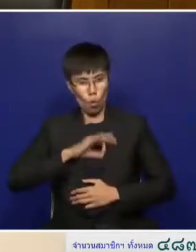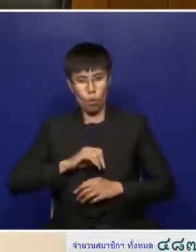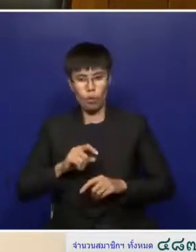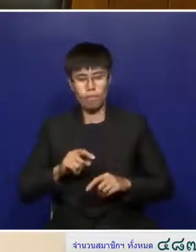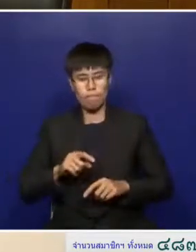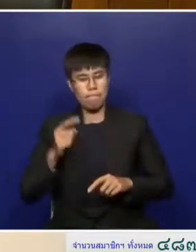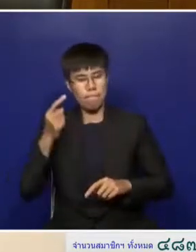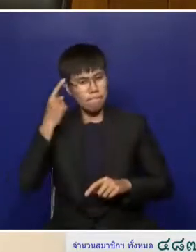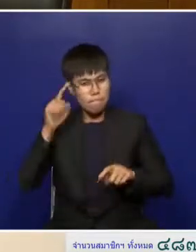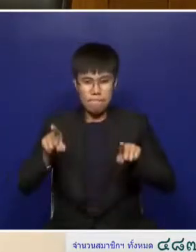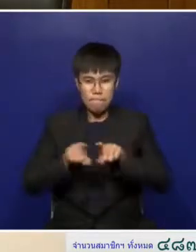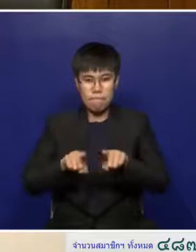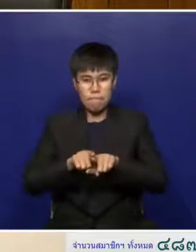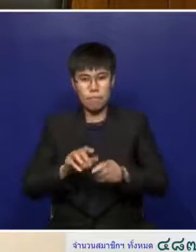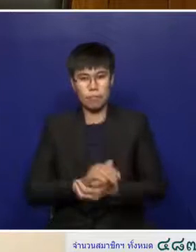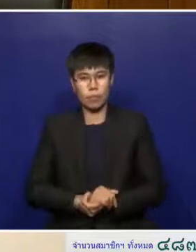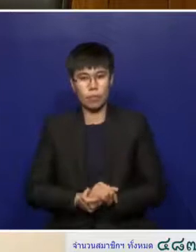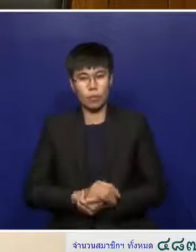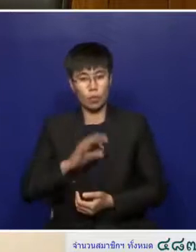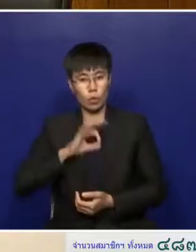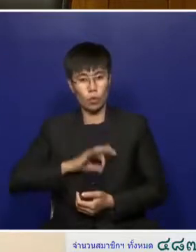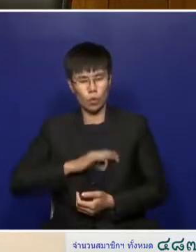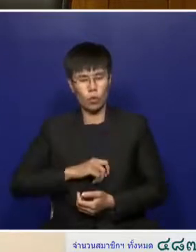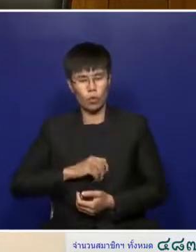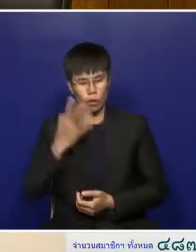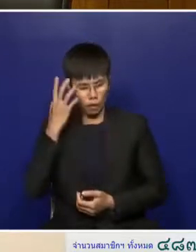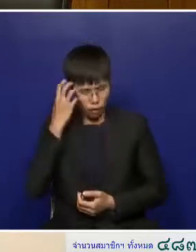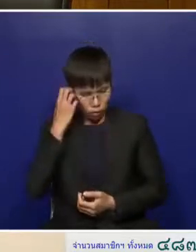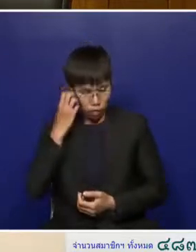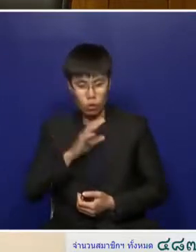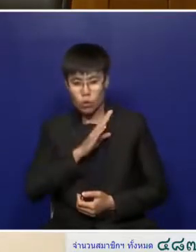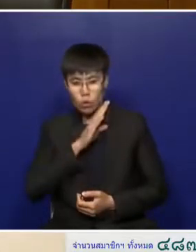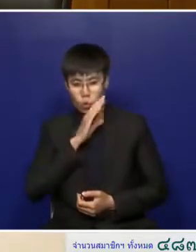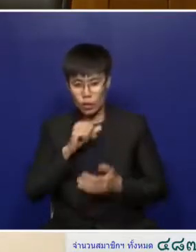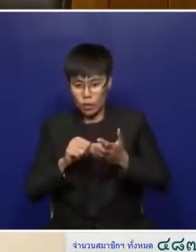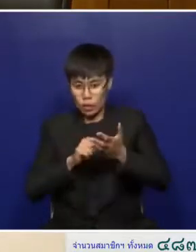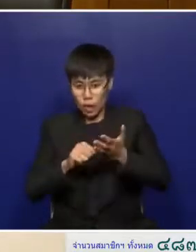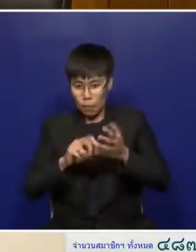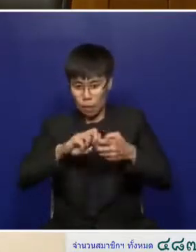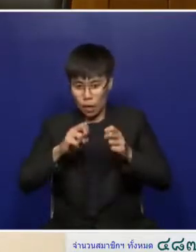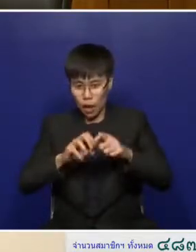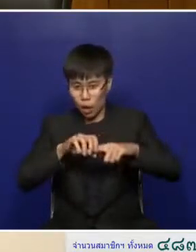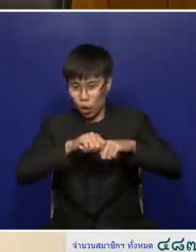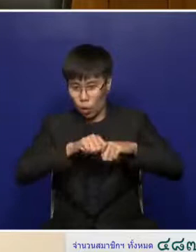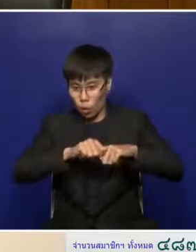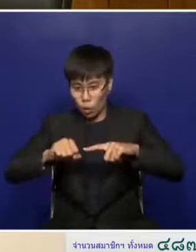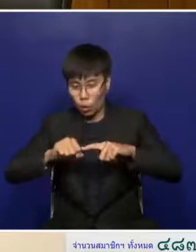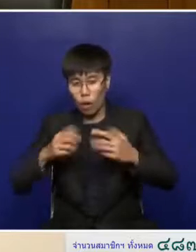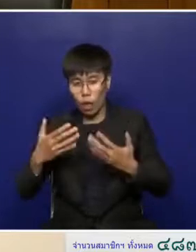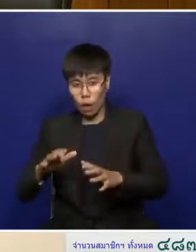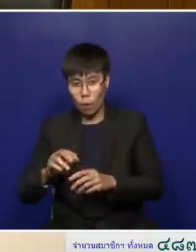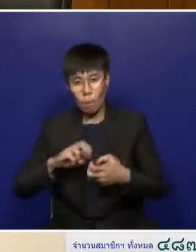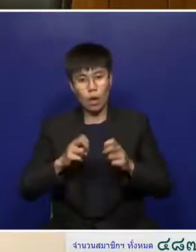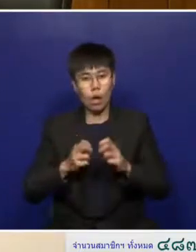ครับรู้สึกกังวลว่าถ้าเราปลดล็อกพืชกระท่อมออกไปแล้วเนี่ยปัญหาต่าง